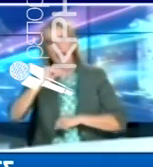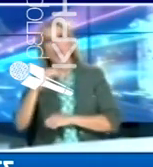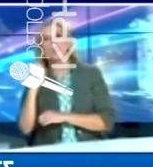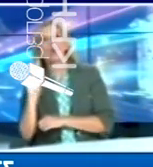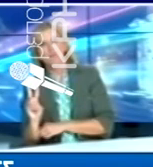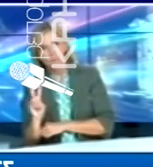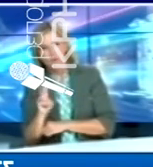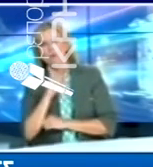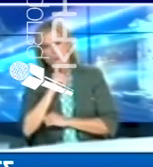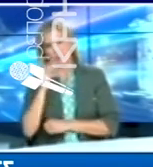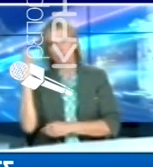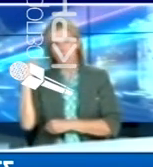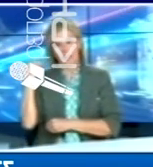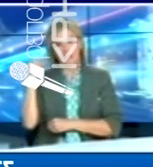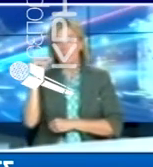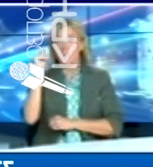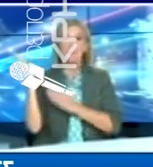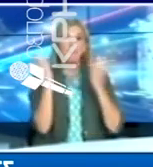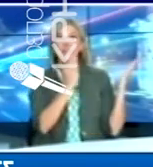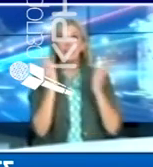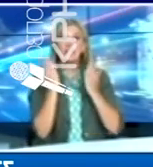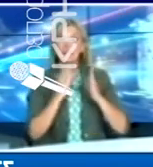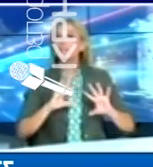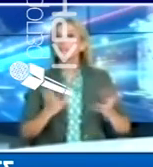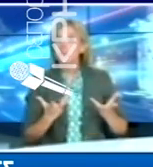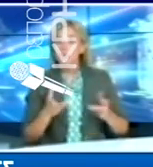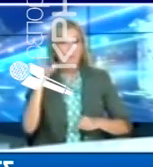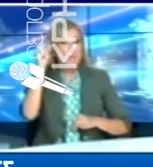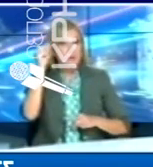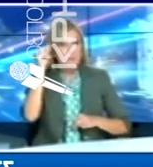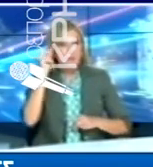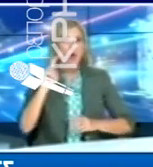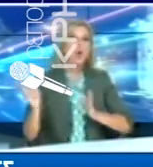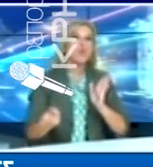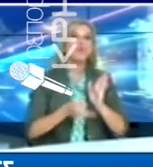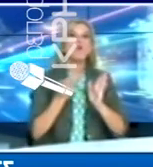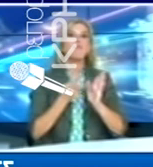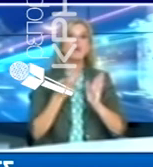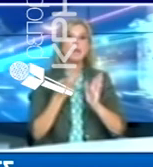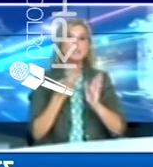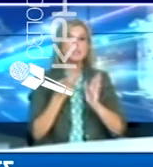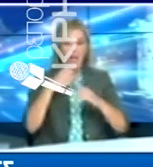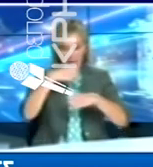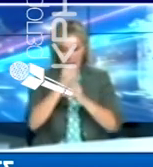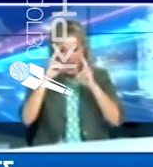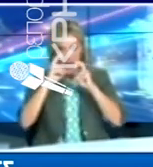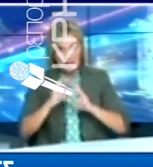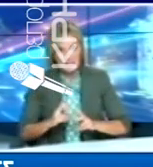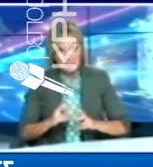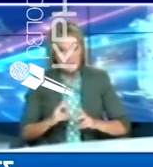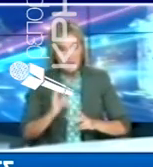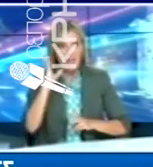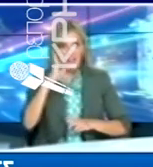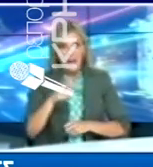selftesting.gov.gr. Ως προς τους φοιτητές, υπάρχει υποχρέωση για δύο εργαστηριακά rapid test αντιγόνου ή PCR test την